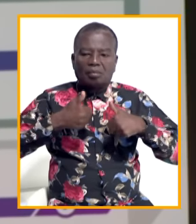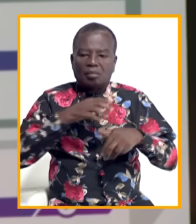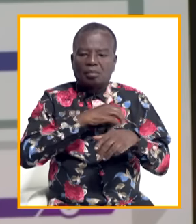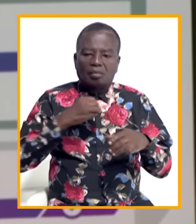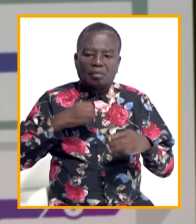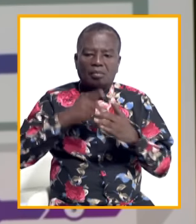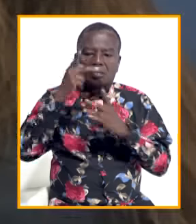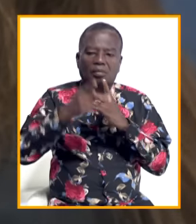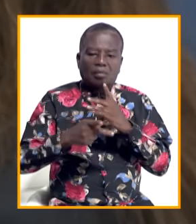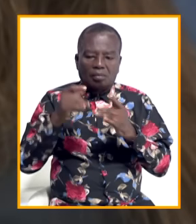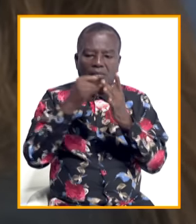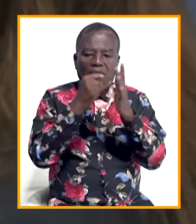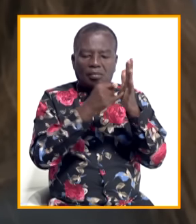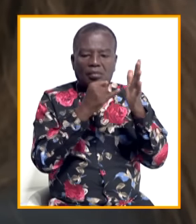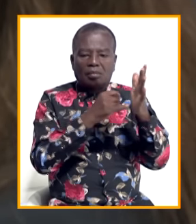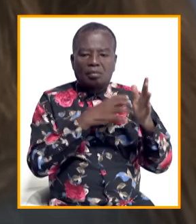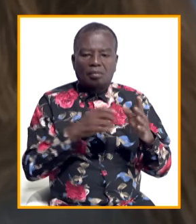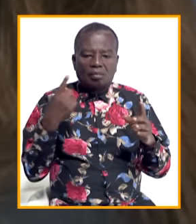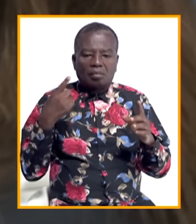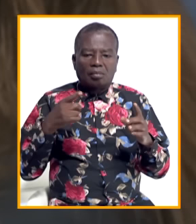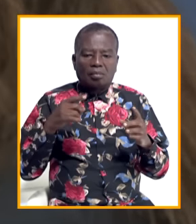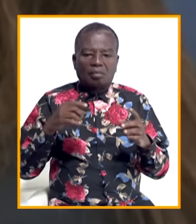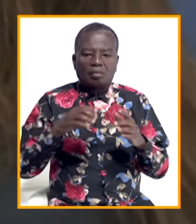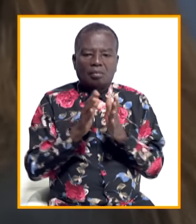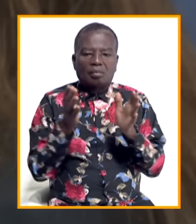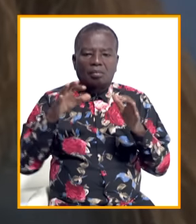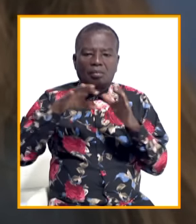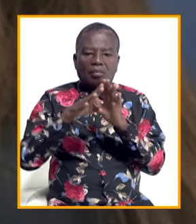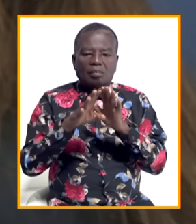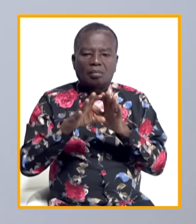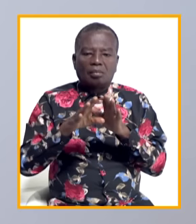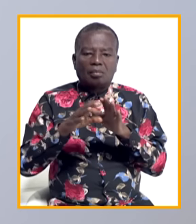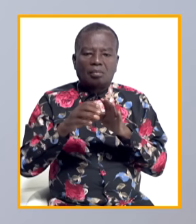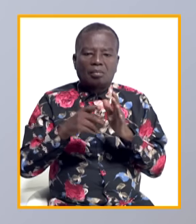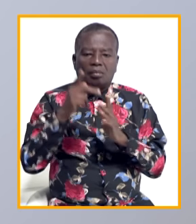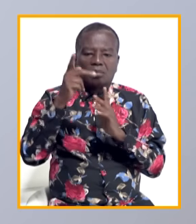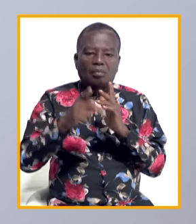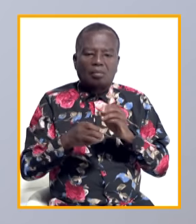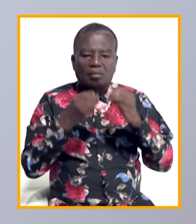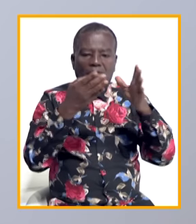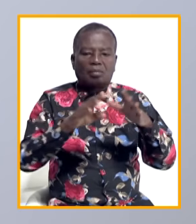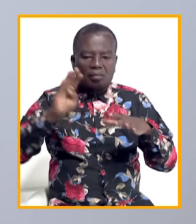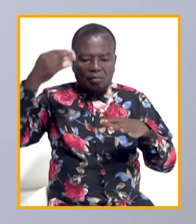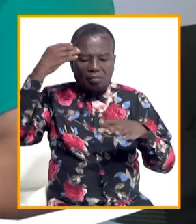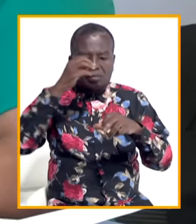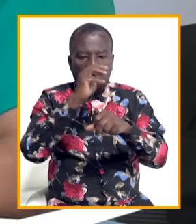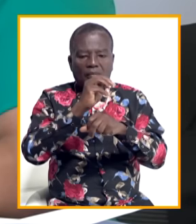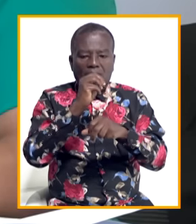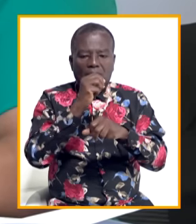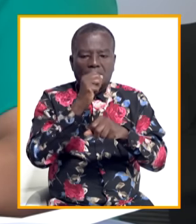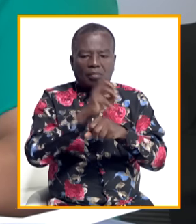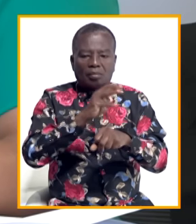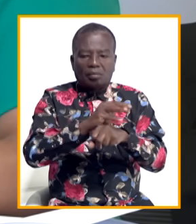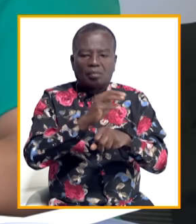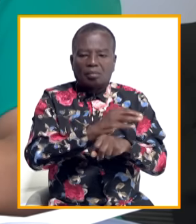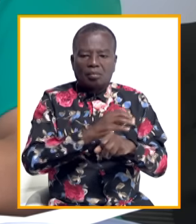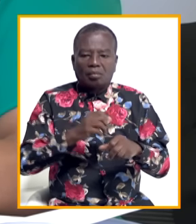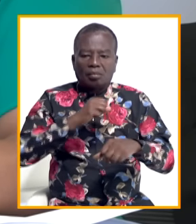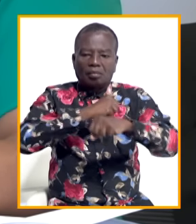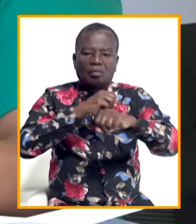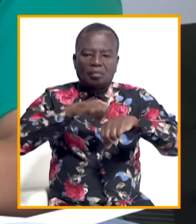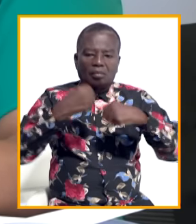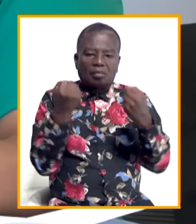un projet d'identification communautaire cher à la Banque mondiale, projet confié au ministère de l'Emploi et de la Protection sociale pour